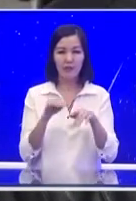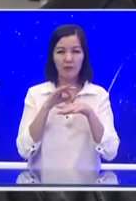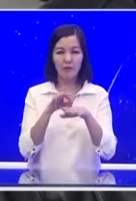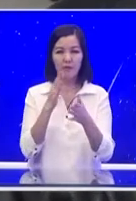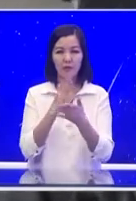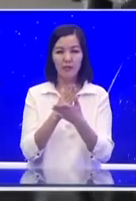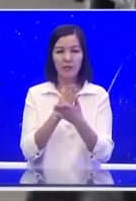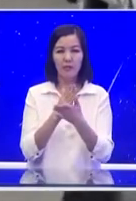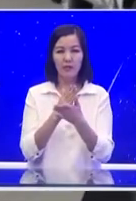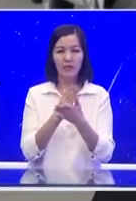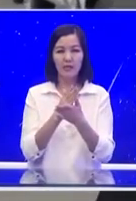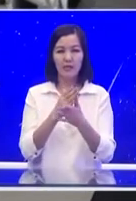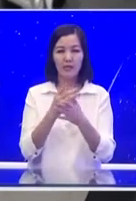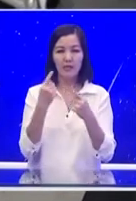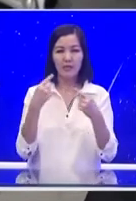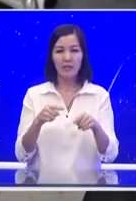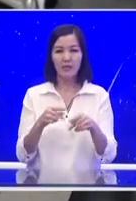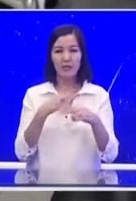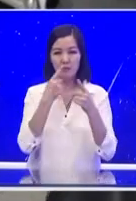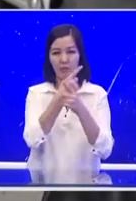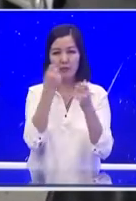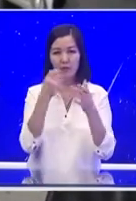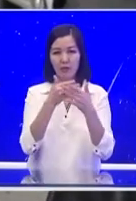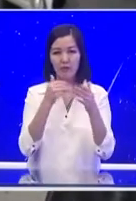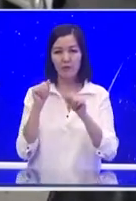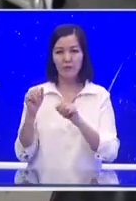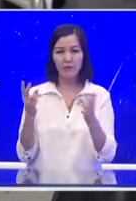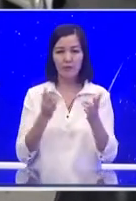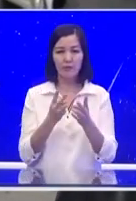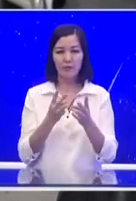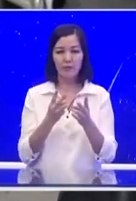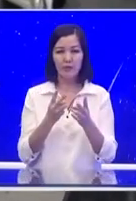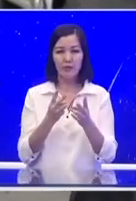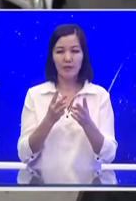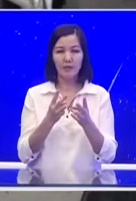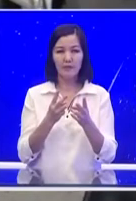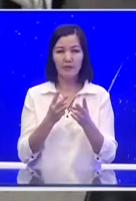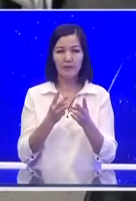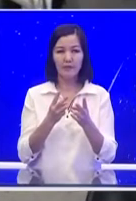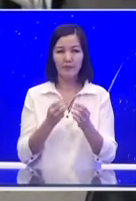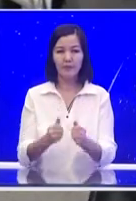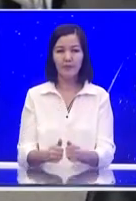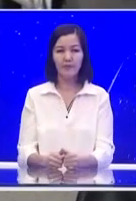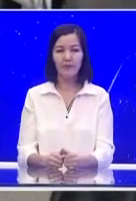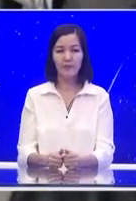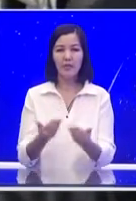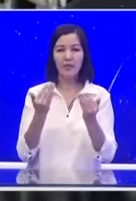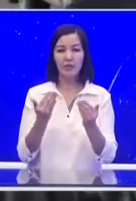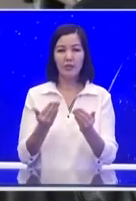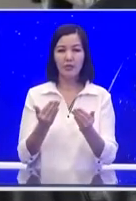для сокращения, как бы предупреждения, профилактики данной сейчас нашей заразы, как говорится, которая сейчас угрожает